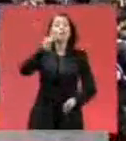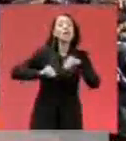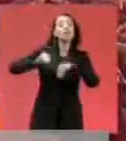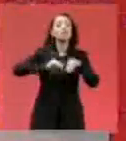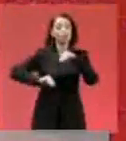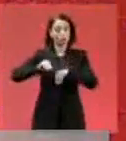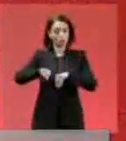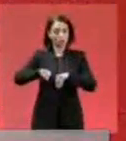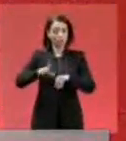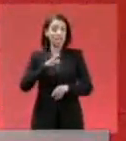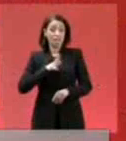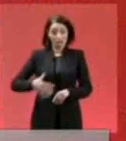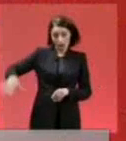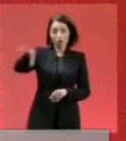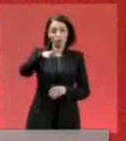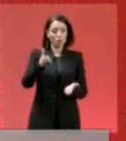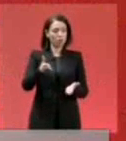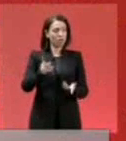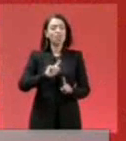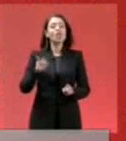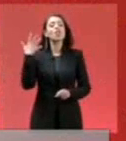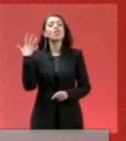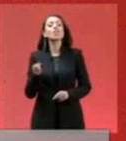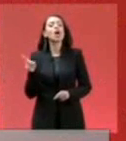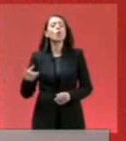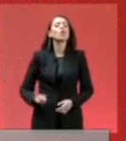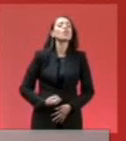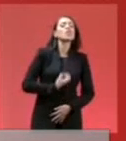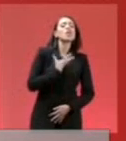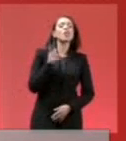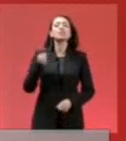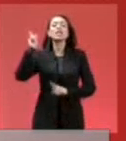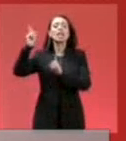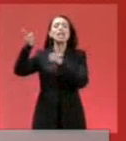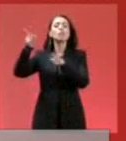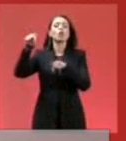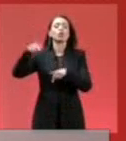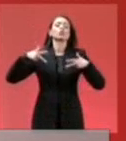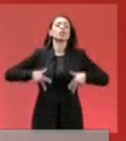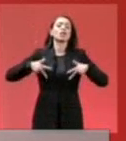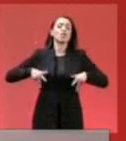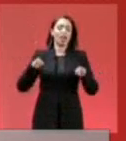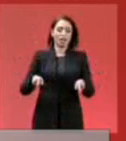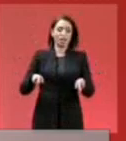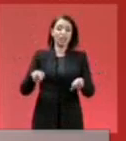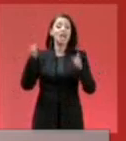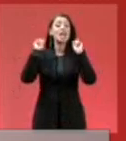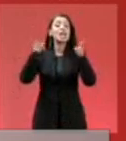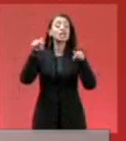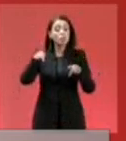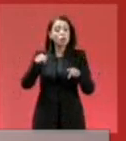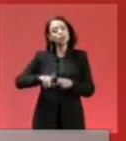εκλογές οι πολίτες δεν θα έχουν διάθεση να τιμωρήσουν την κυβέρνηση αλλά να τιμωρήσουν